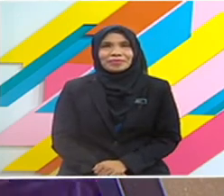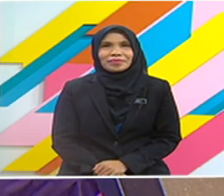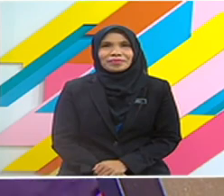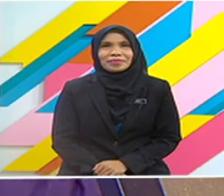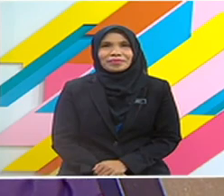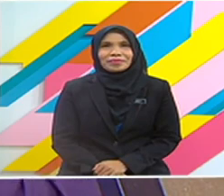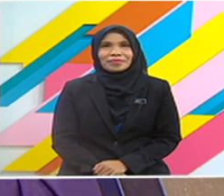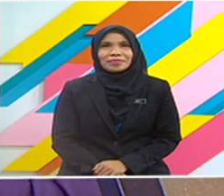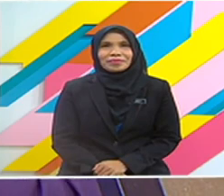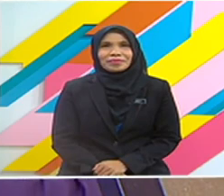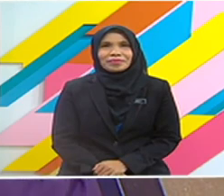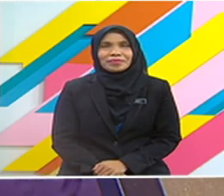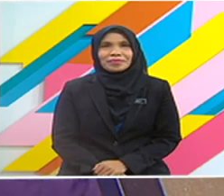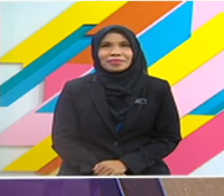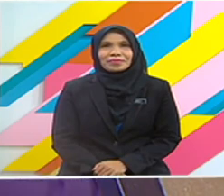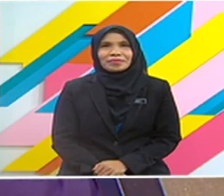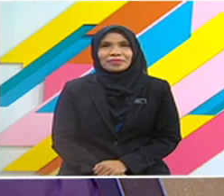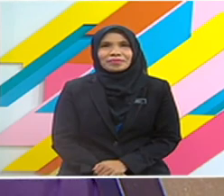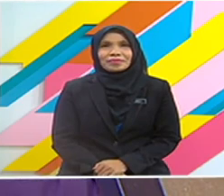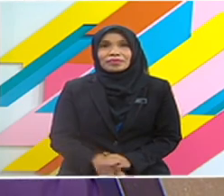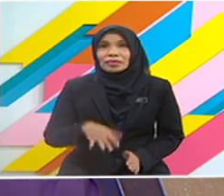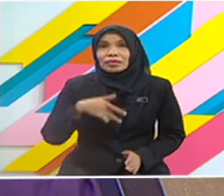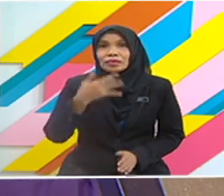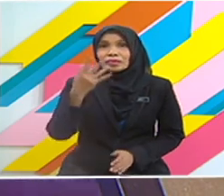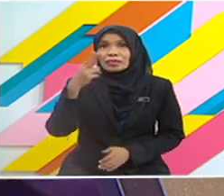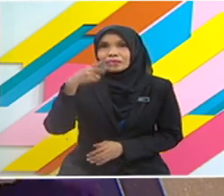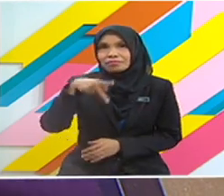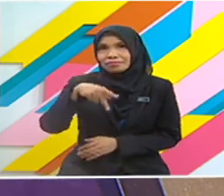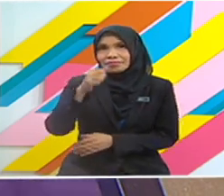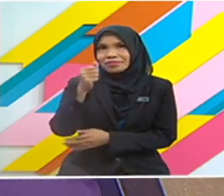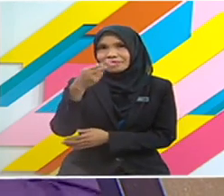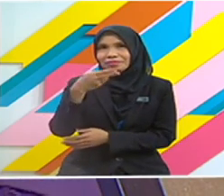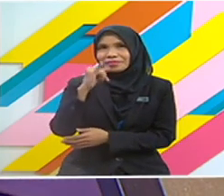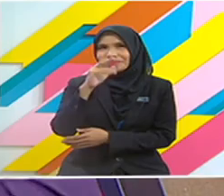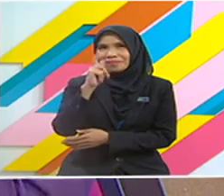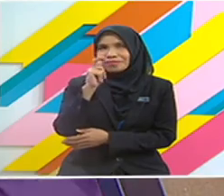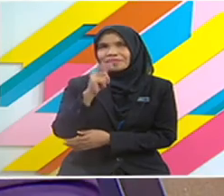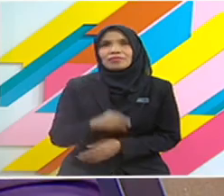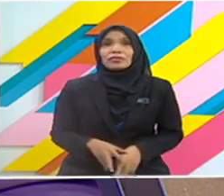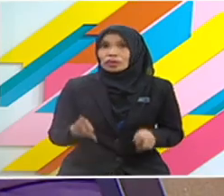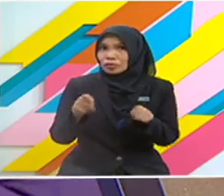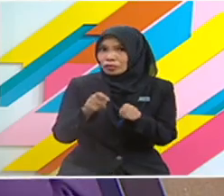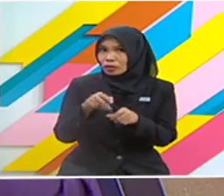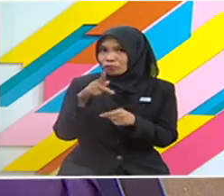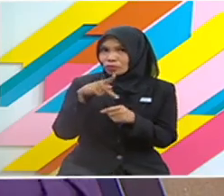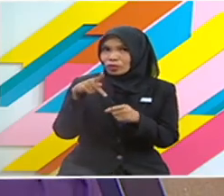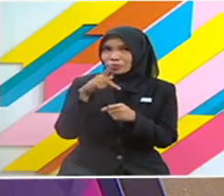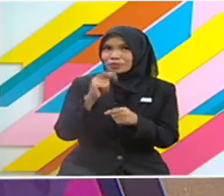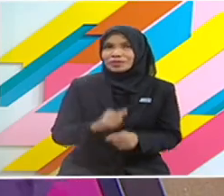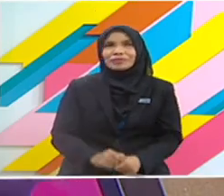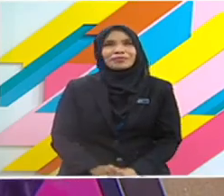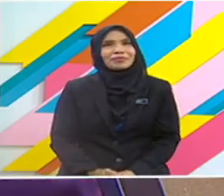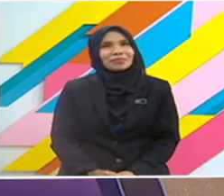tu sangat peka kepada rasa pahit. Terutama macam kopi ya cikgu Su. Macam kopi dan yang